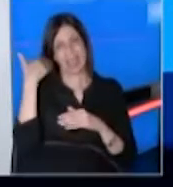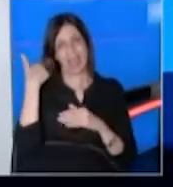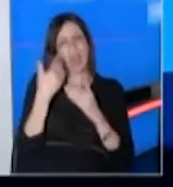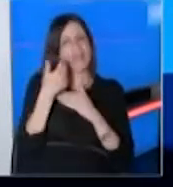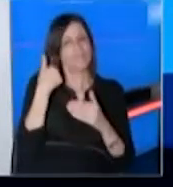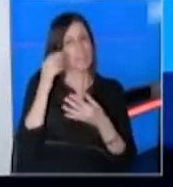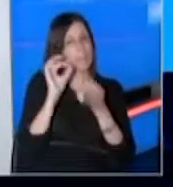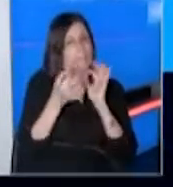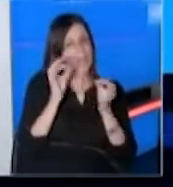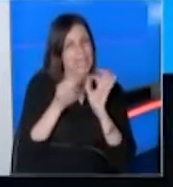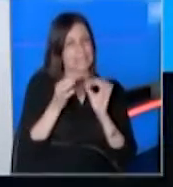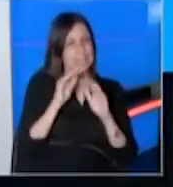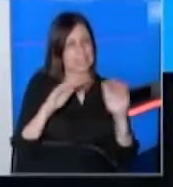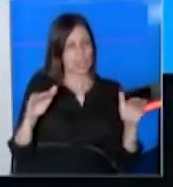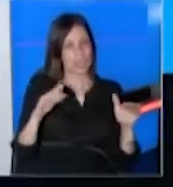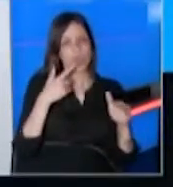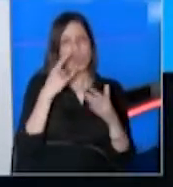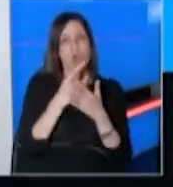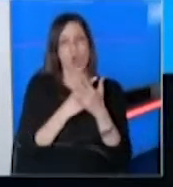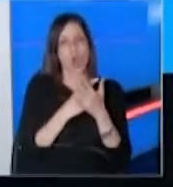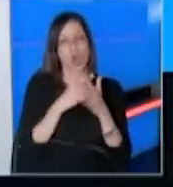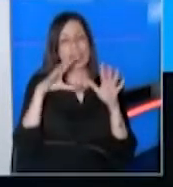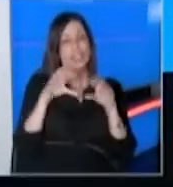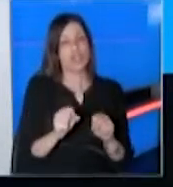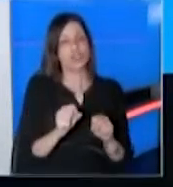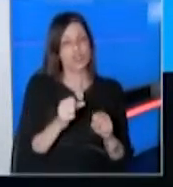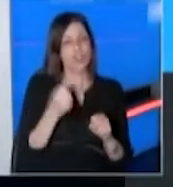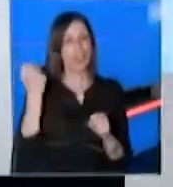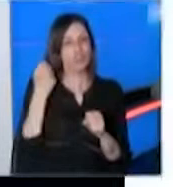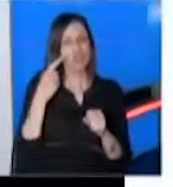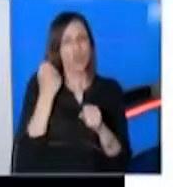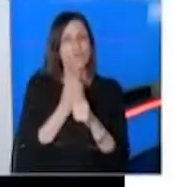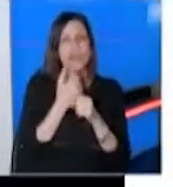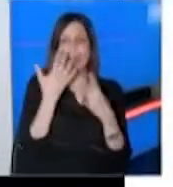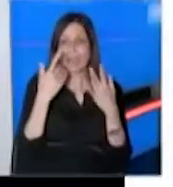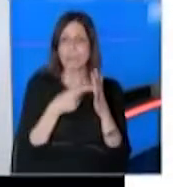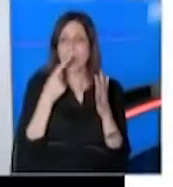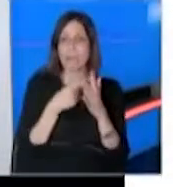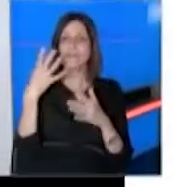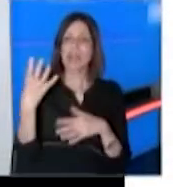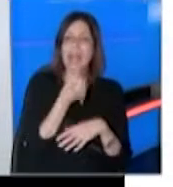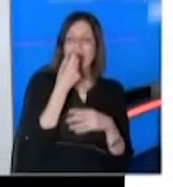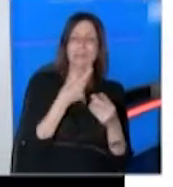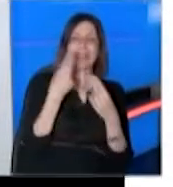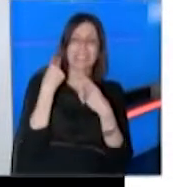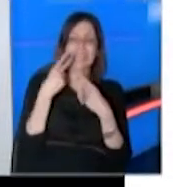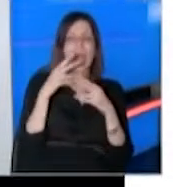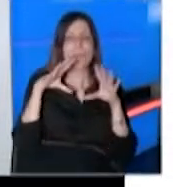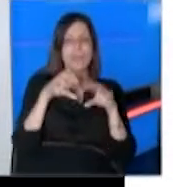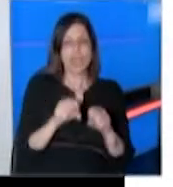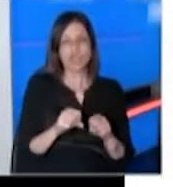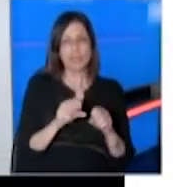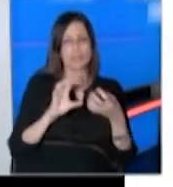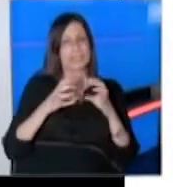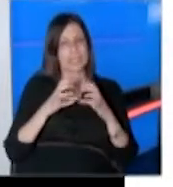בגץ הקרקעות. חוק ההתיישבות היה קשוח, הופעל אפילו מספר פעמים ולקח חזרה ממתיישבים וקיבוצניקים ומושבניקים, לקח להם